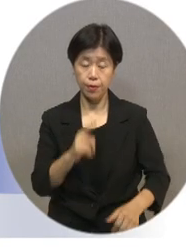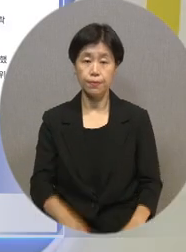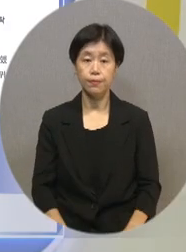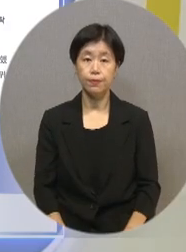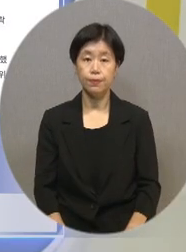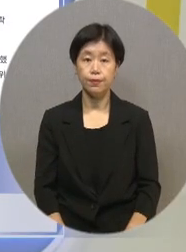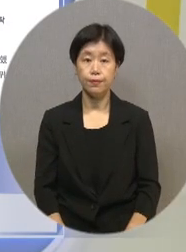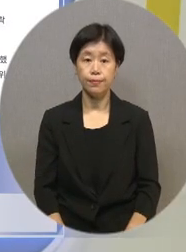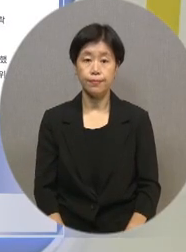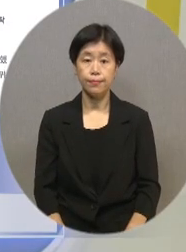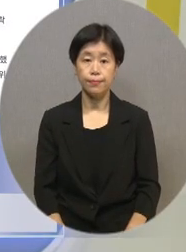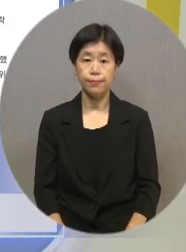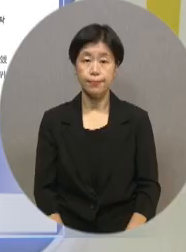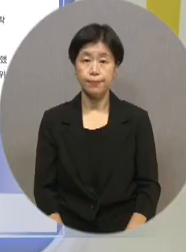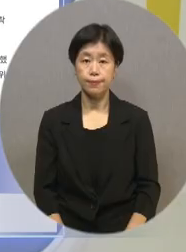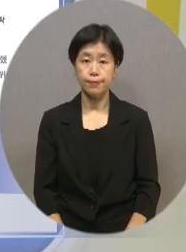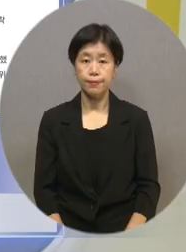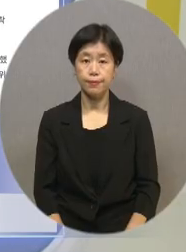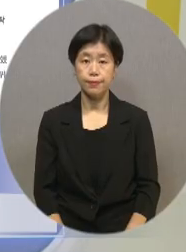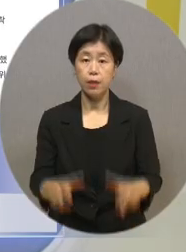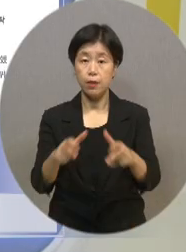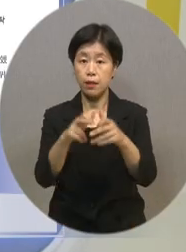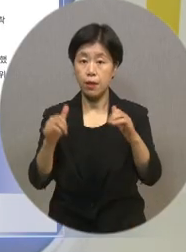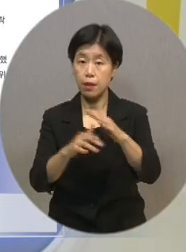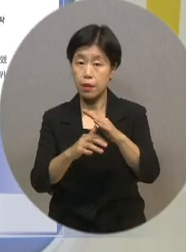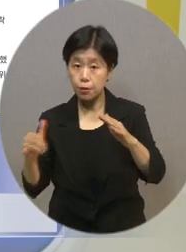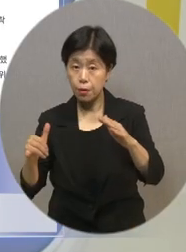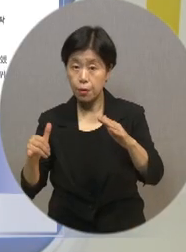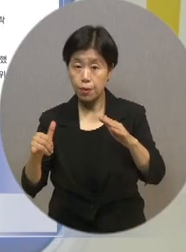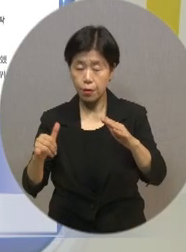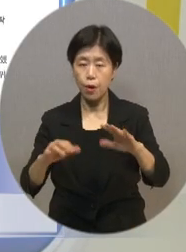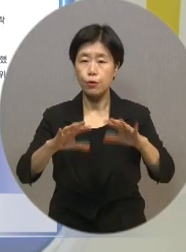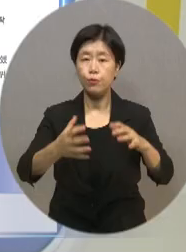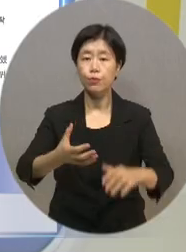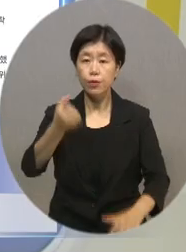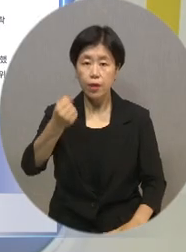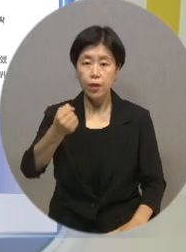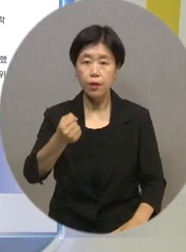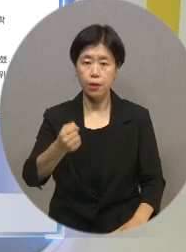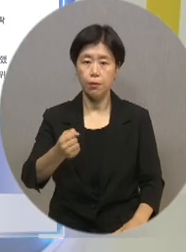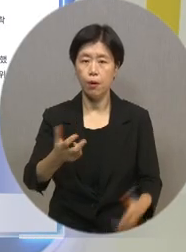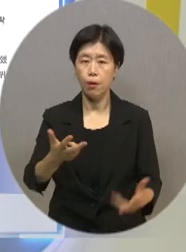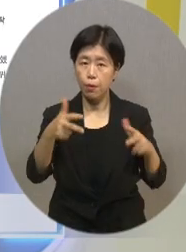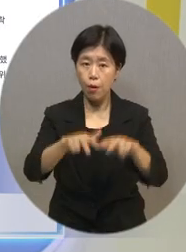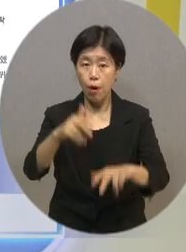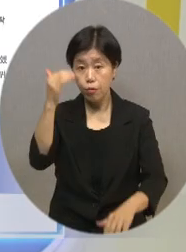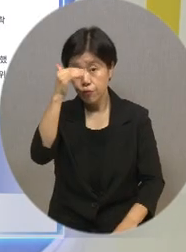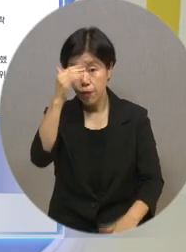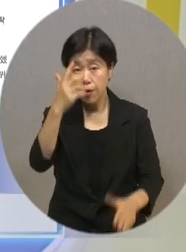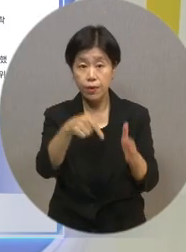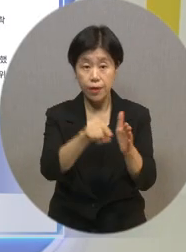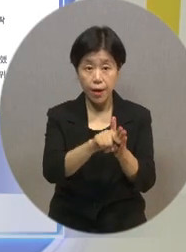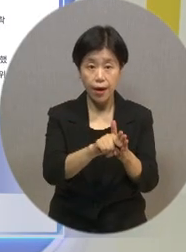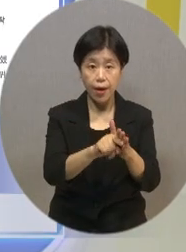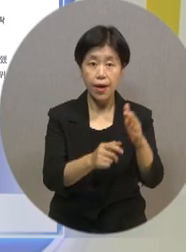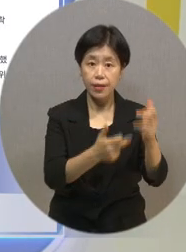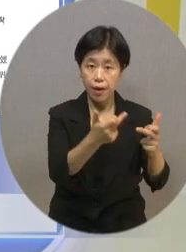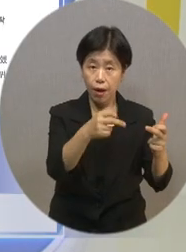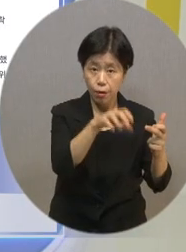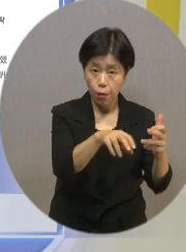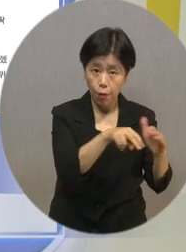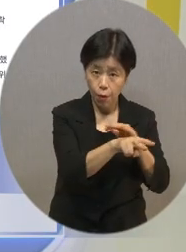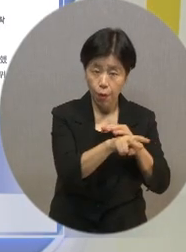강조했습니다 다음 있습니다 장애인 가족의 국립공원 고지대 탐방 체험을 위해 지리산 노고단